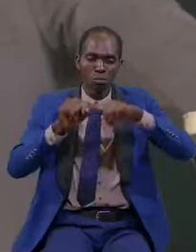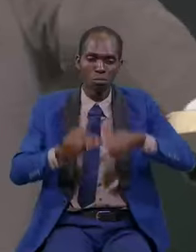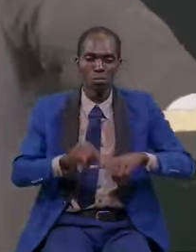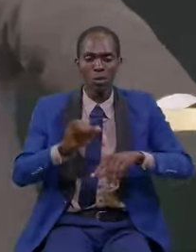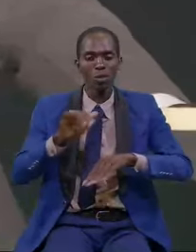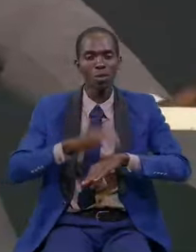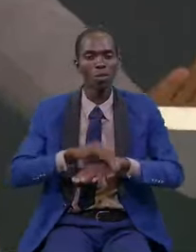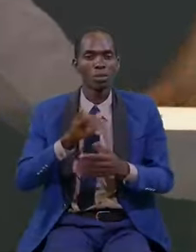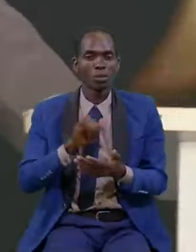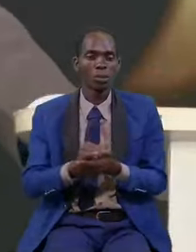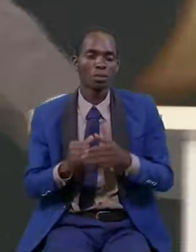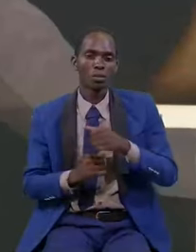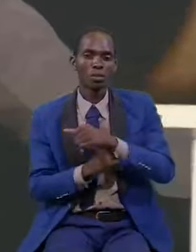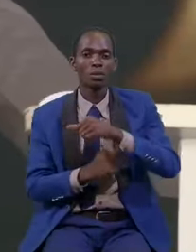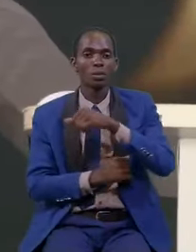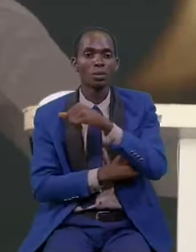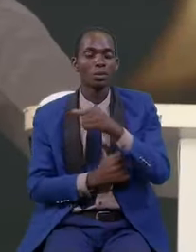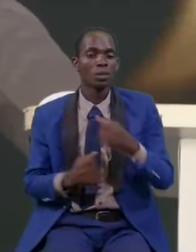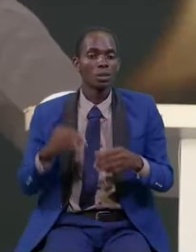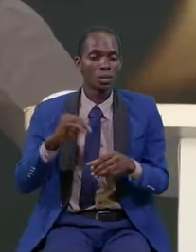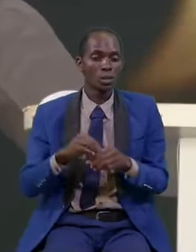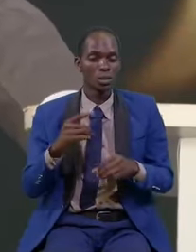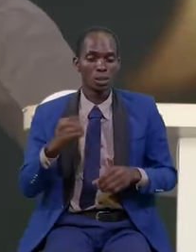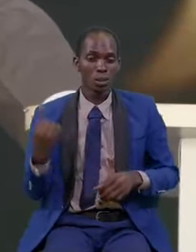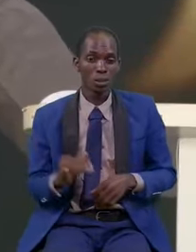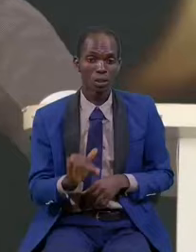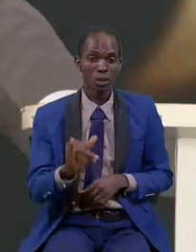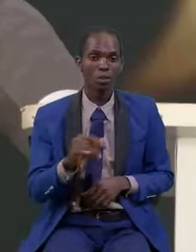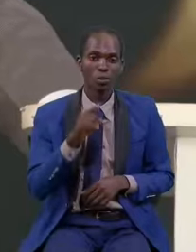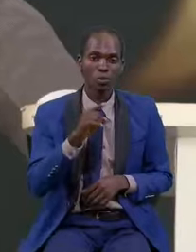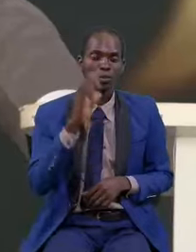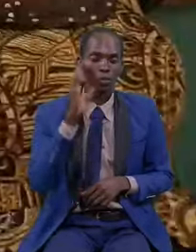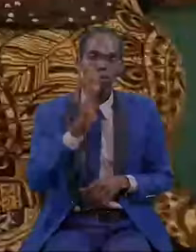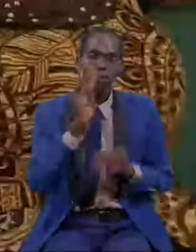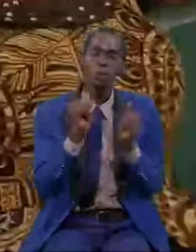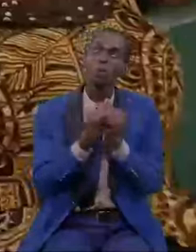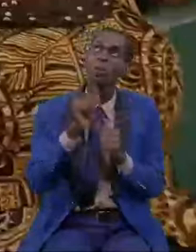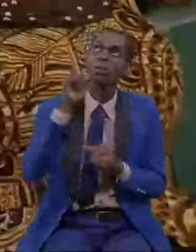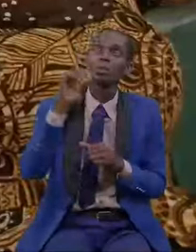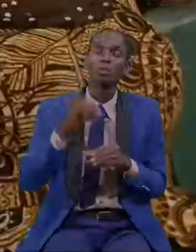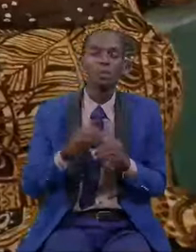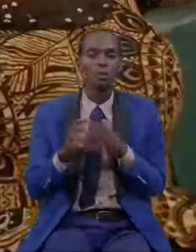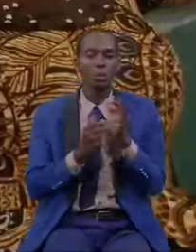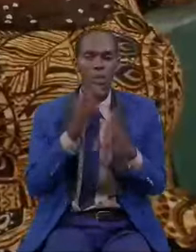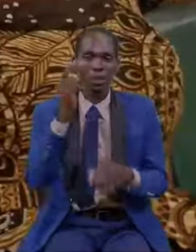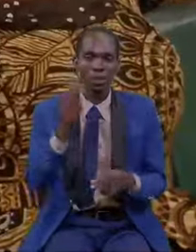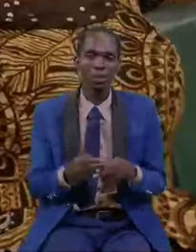ce fondement, à l'éternité, vous serez avec lui au nom de Jésus-Christ.